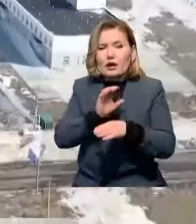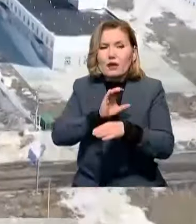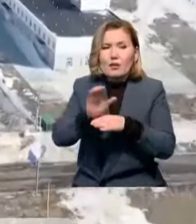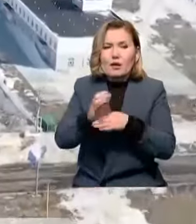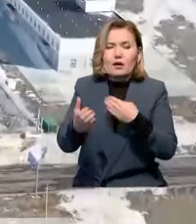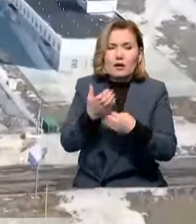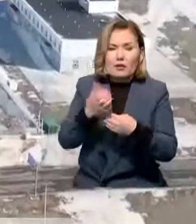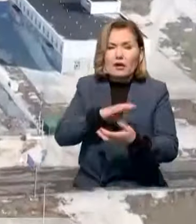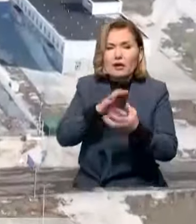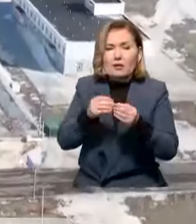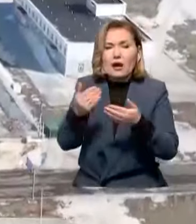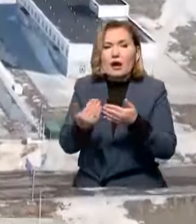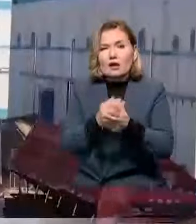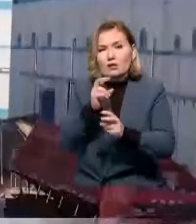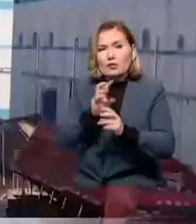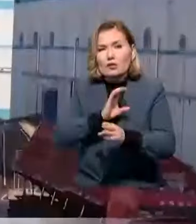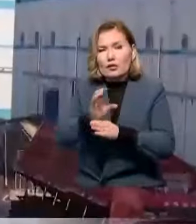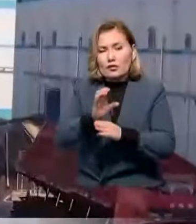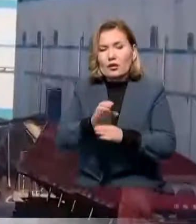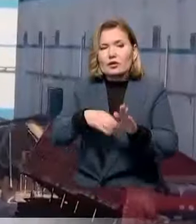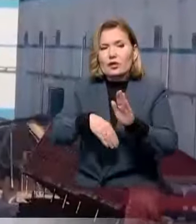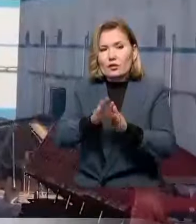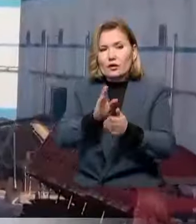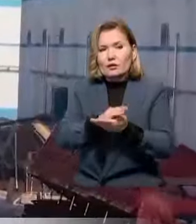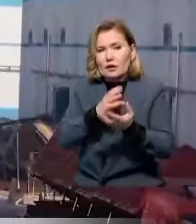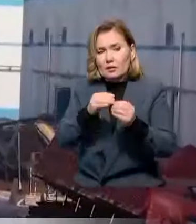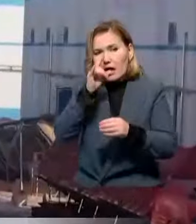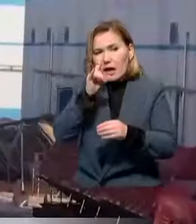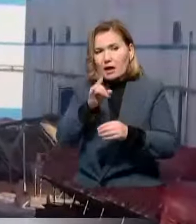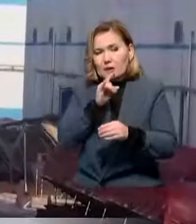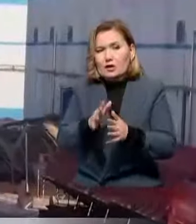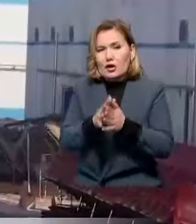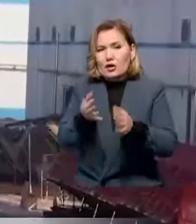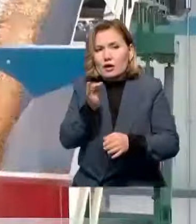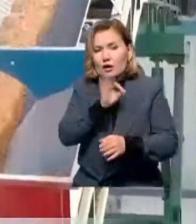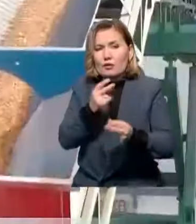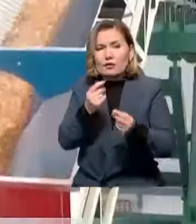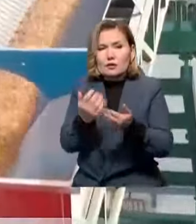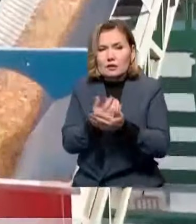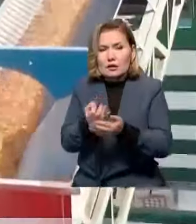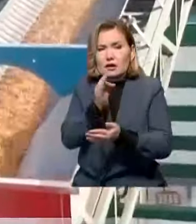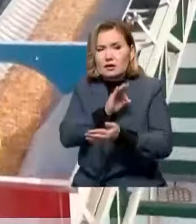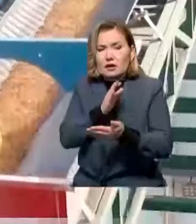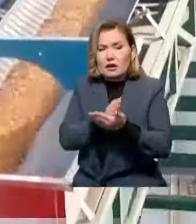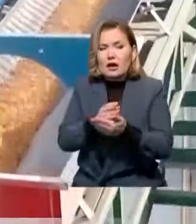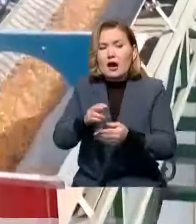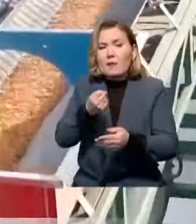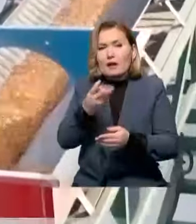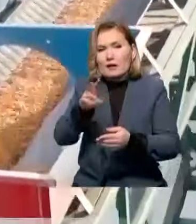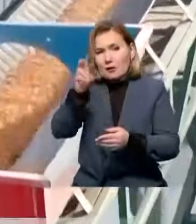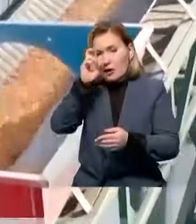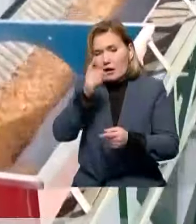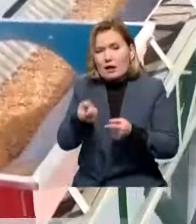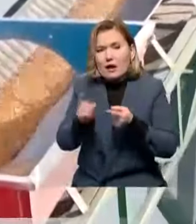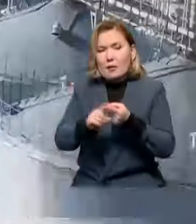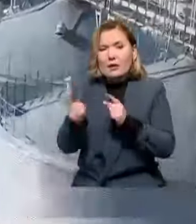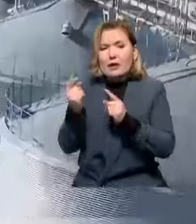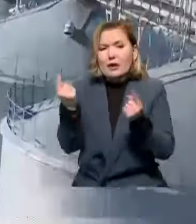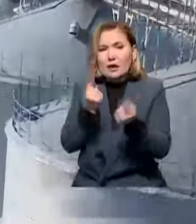тауарларын қайта өңдеуге де басымдық берілмек. Бұл жоба Қазақстан үшін де ерекше тиімді болып отыр. Бірнеше мемлекетаралық байланыс,